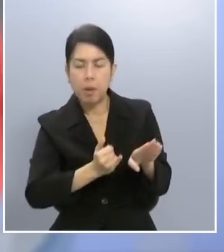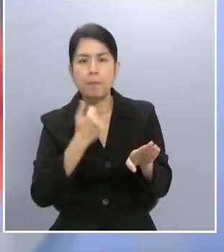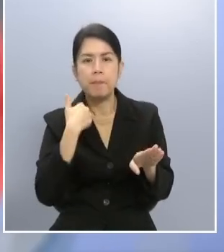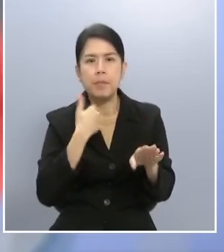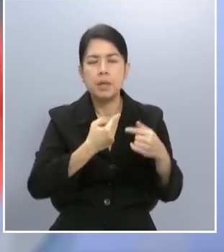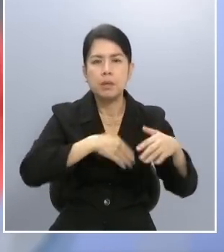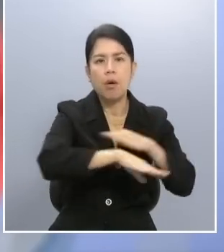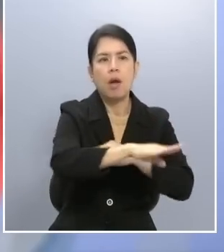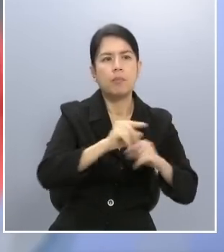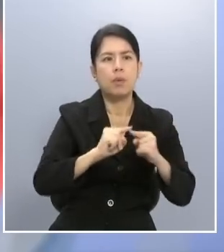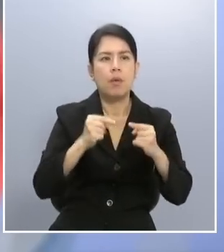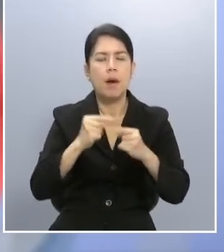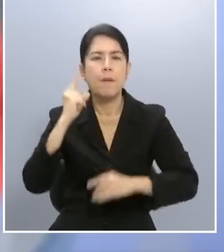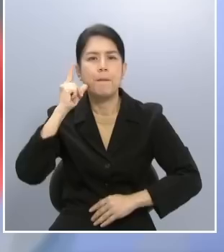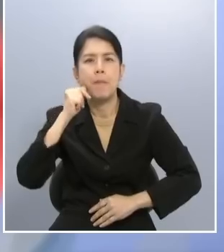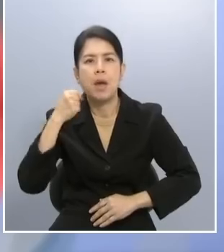คะ